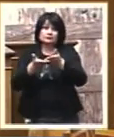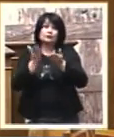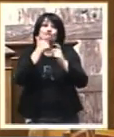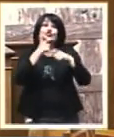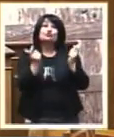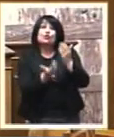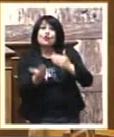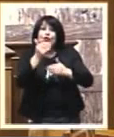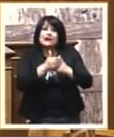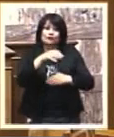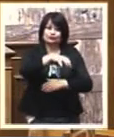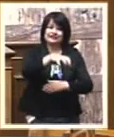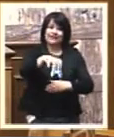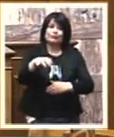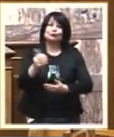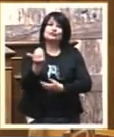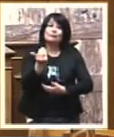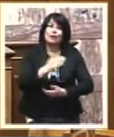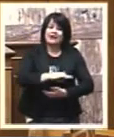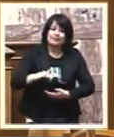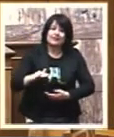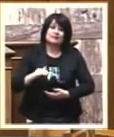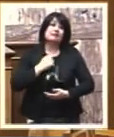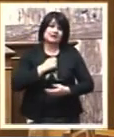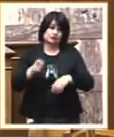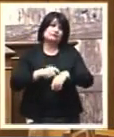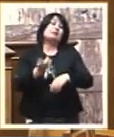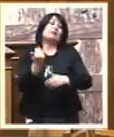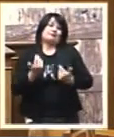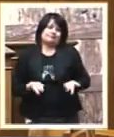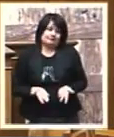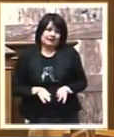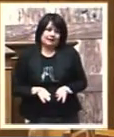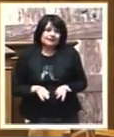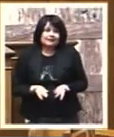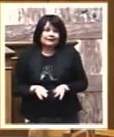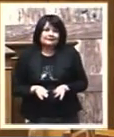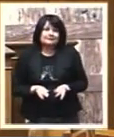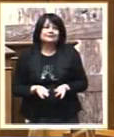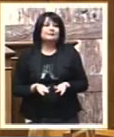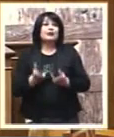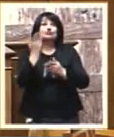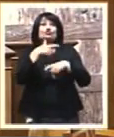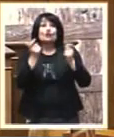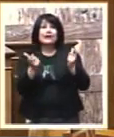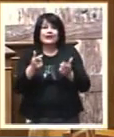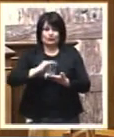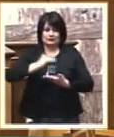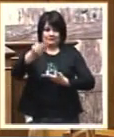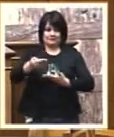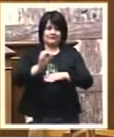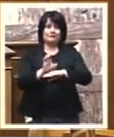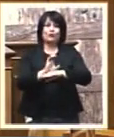το βρεφονομαγιακό σταθμό που δυστυχώς δεν υπάρχει σήμερα, μέχρι το ηλεκτρονικό σχολείο, ώστε να